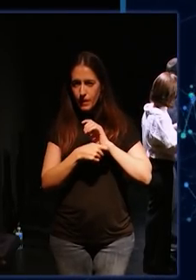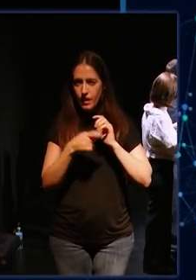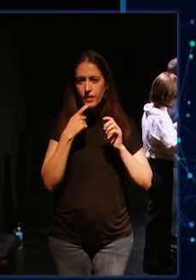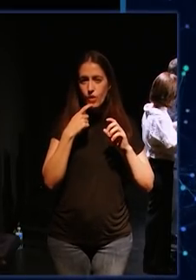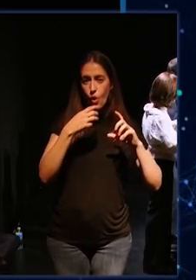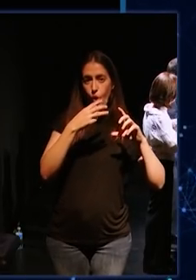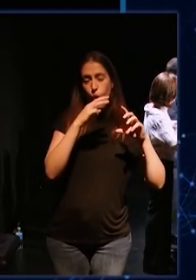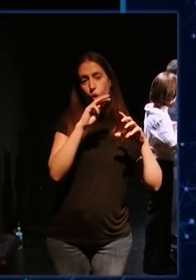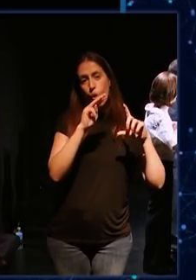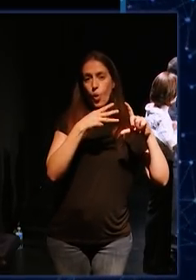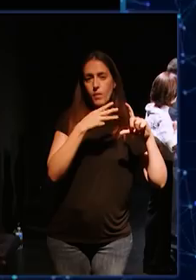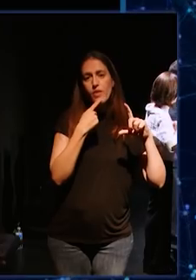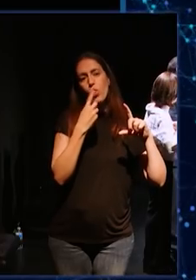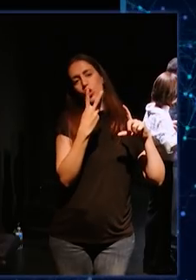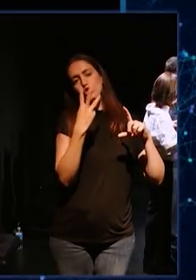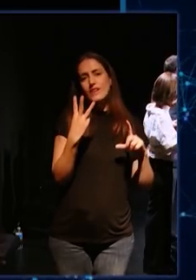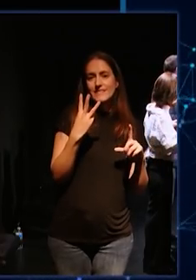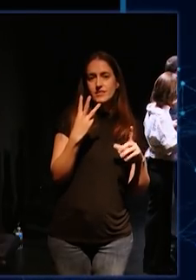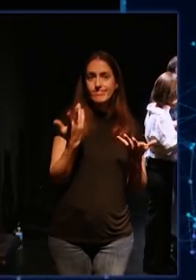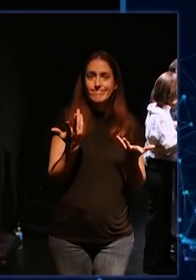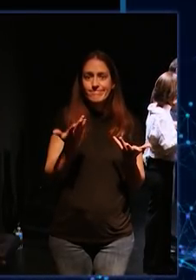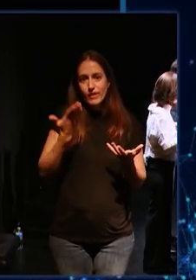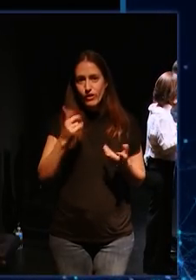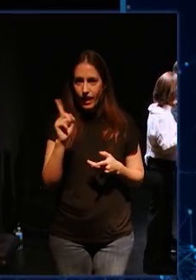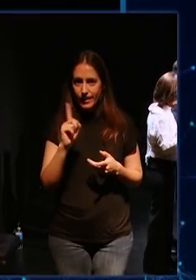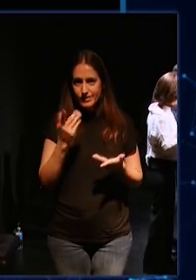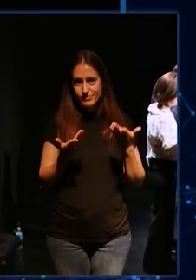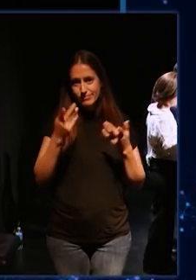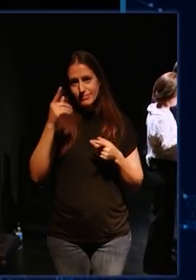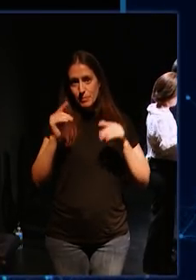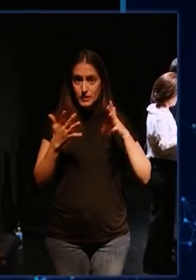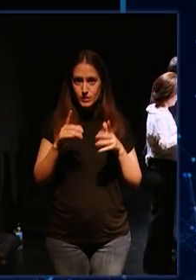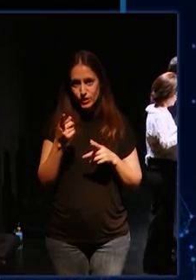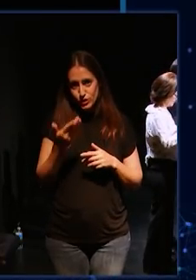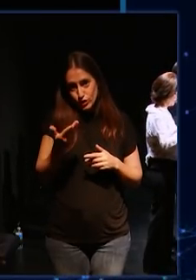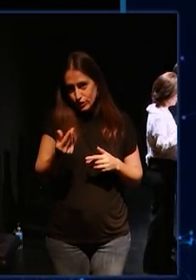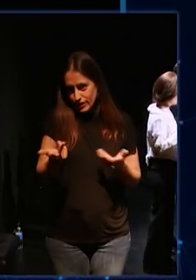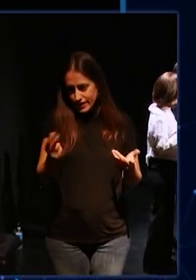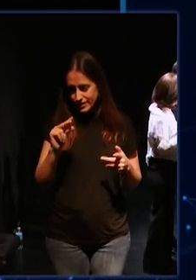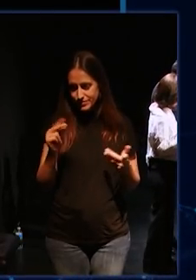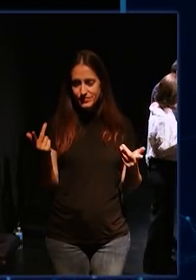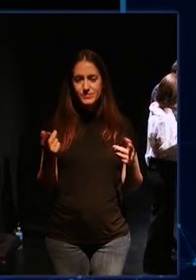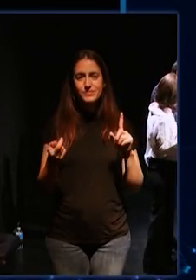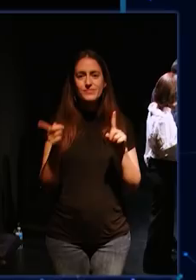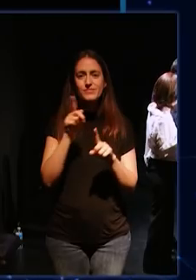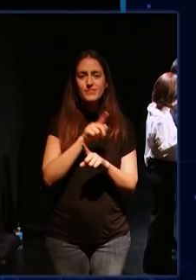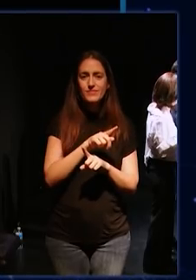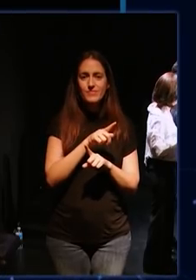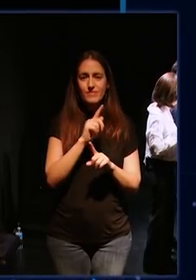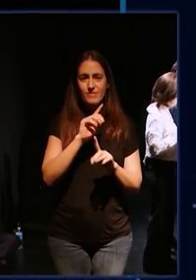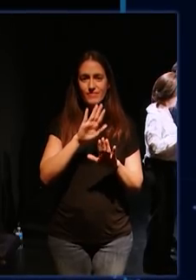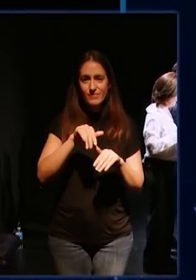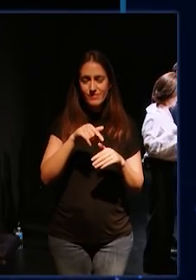dirà 2 o 3. Aquesta porra, no sé jo, una mica així. Bueno, va, continuem. Ciutadans... No li pagaran, No li pagaran,